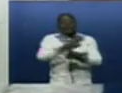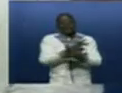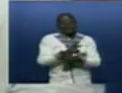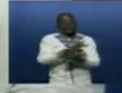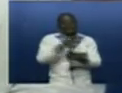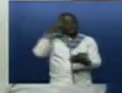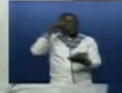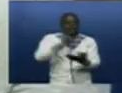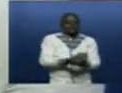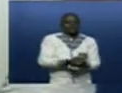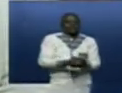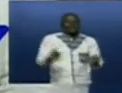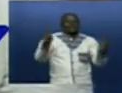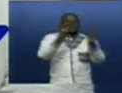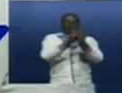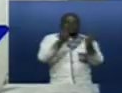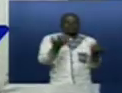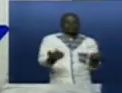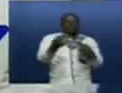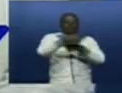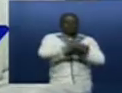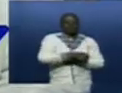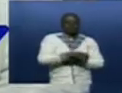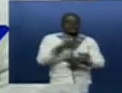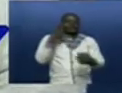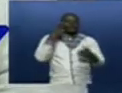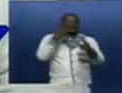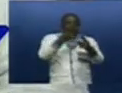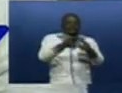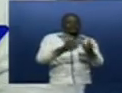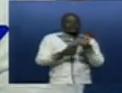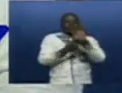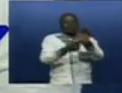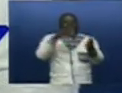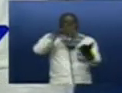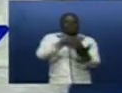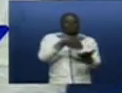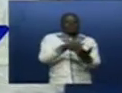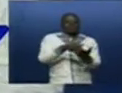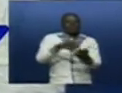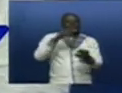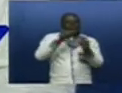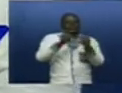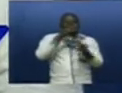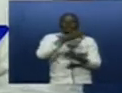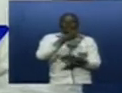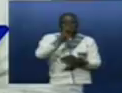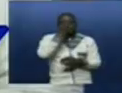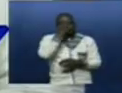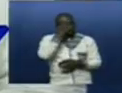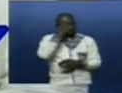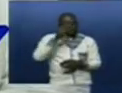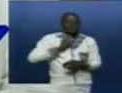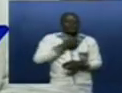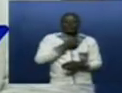La rencontre d'aujourd'hui vise à montrer une fois de plus qu'au niveau du gouvernement, nous sommes